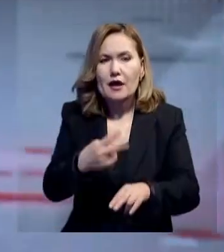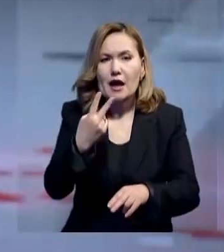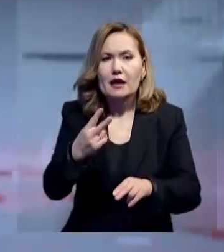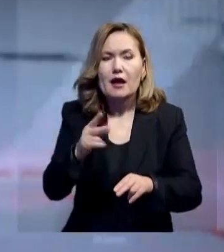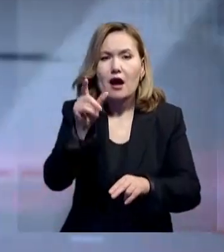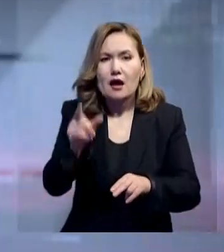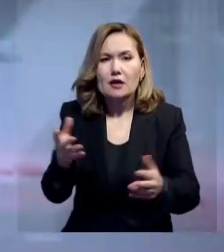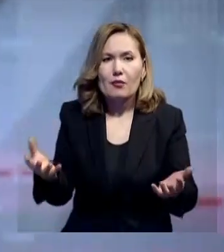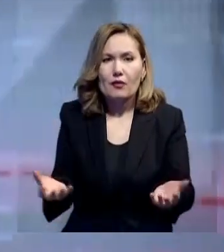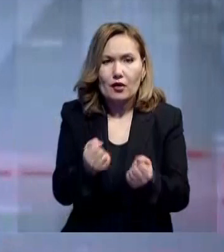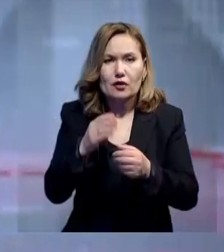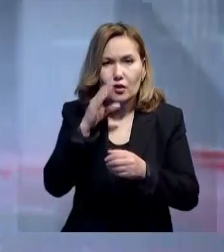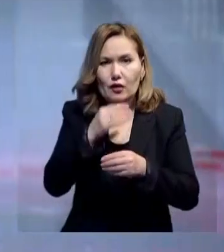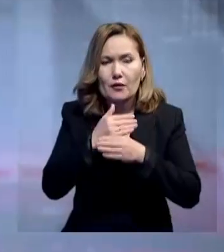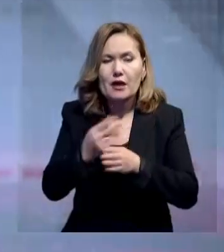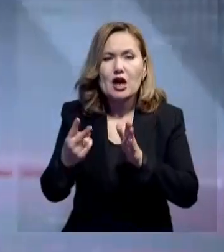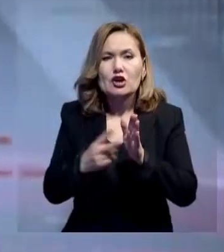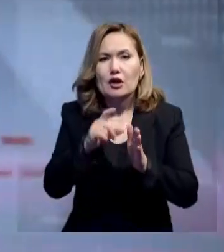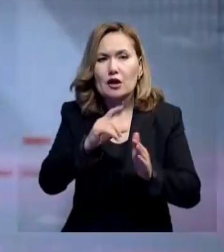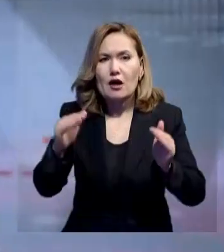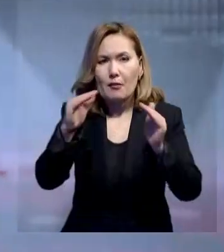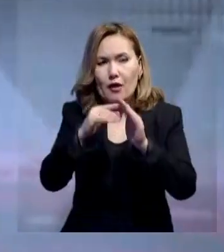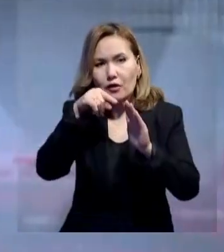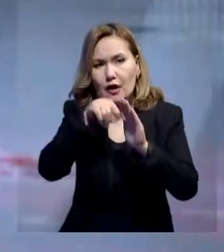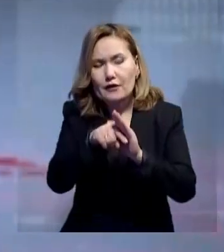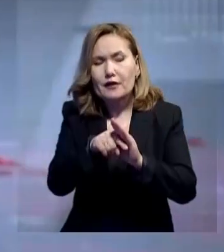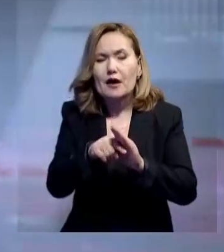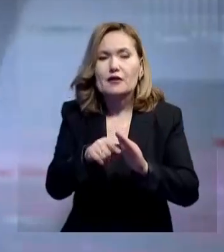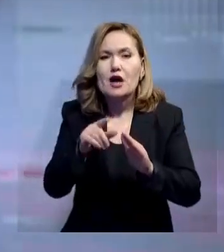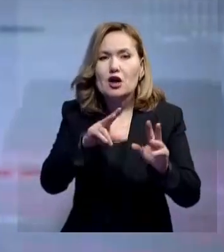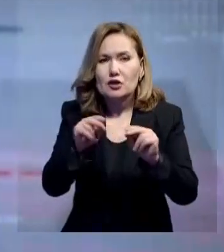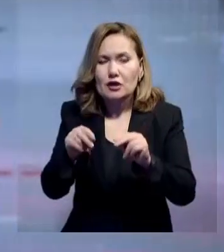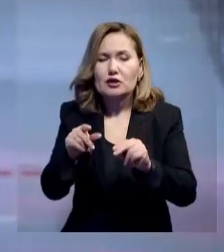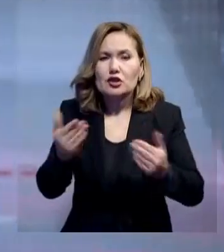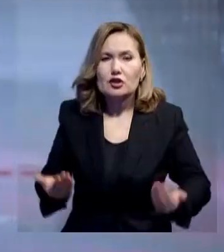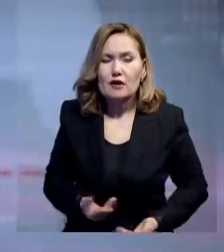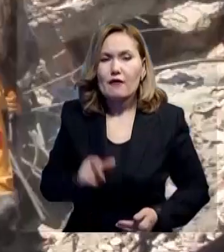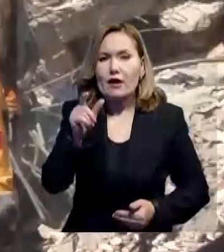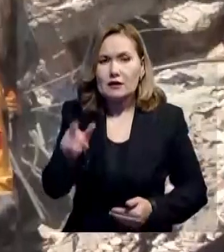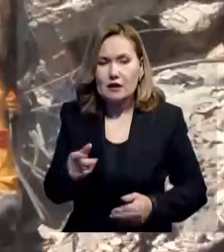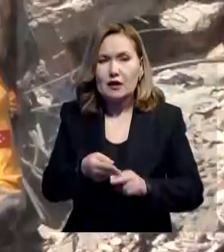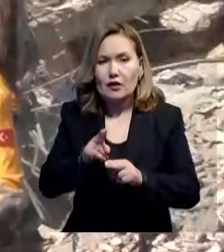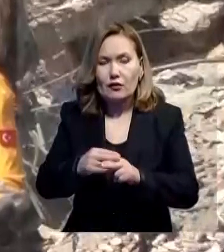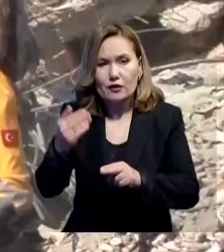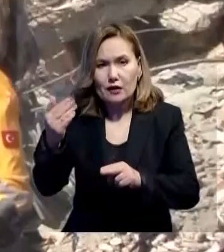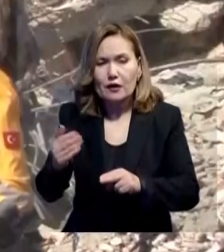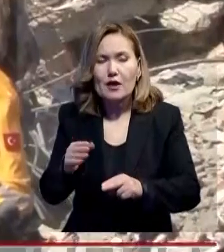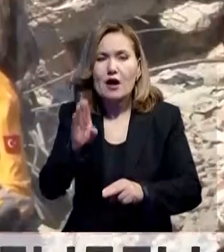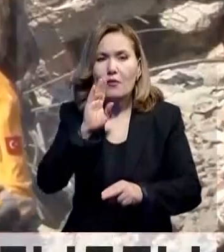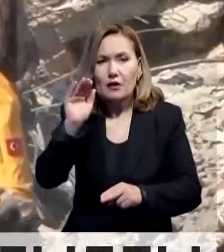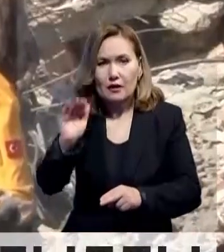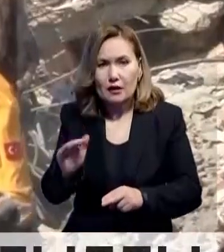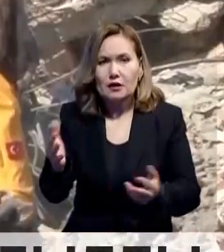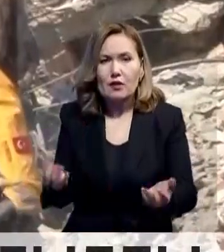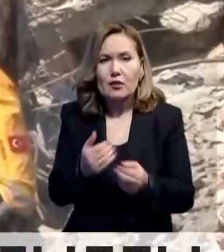адам құтқарылды. Жет қабатты қираған үйден аман қалғандар полиция қызметкері мен оның қызы екені анықталды. Сонымен қатар